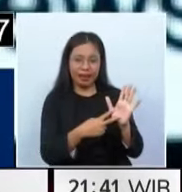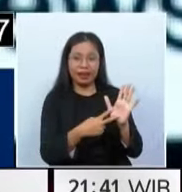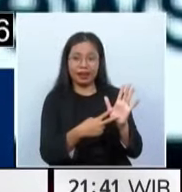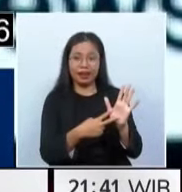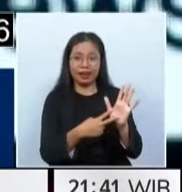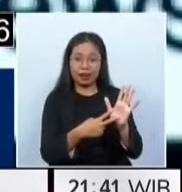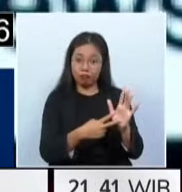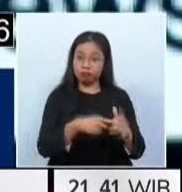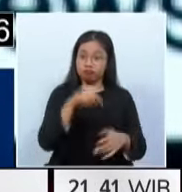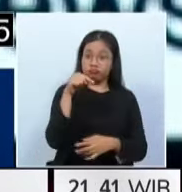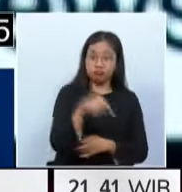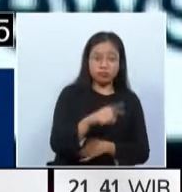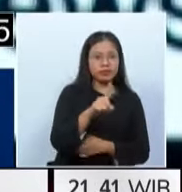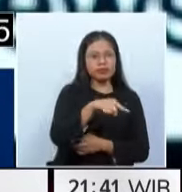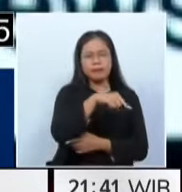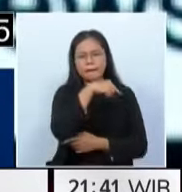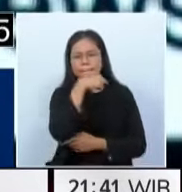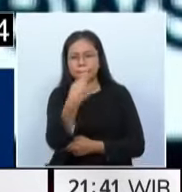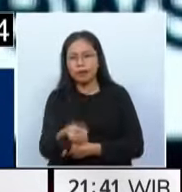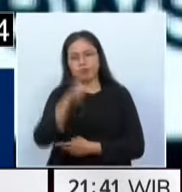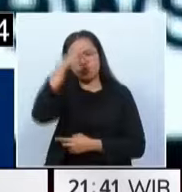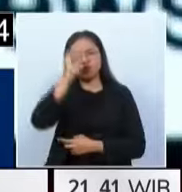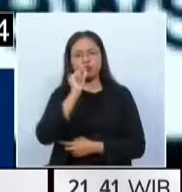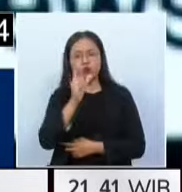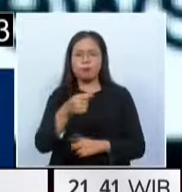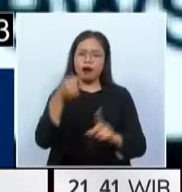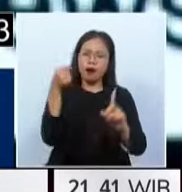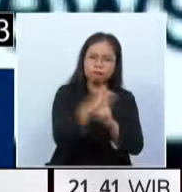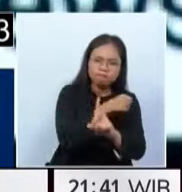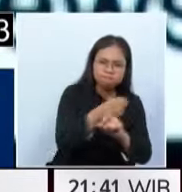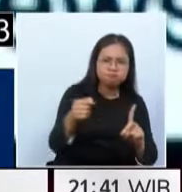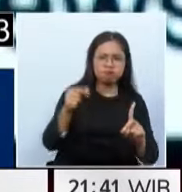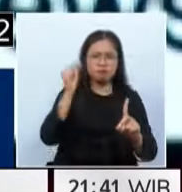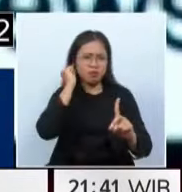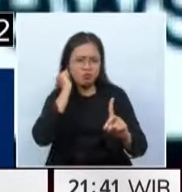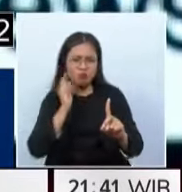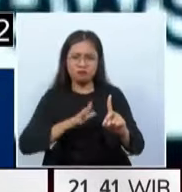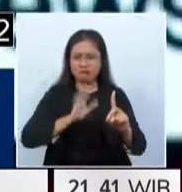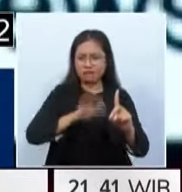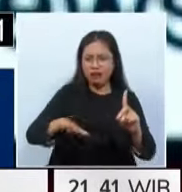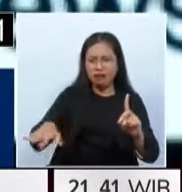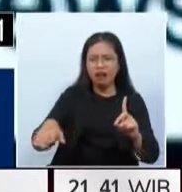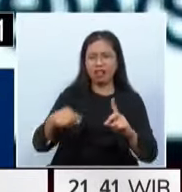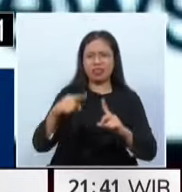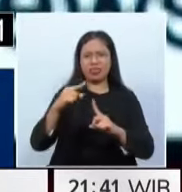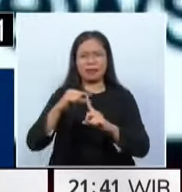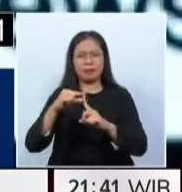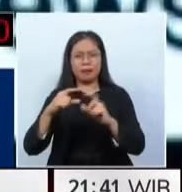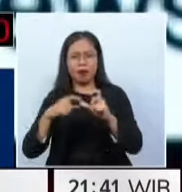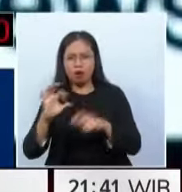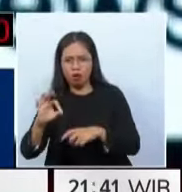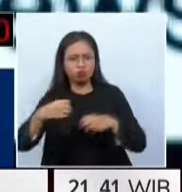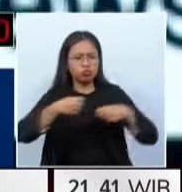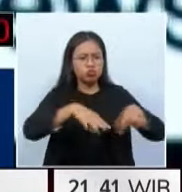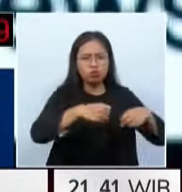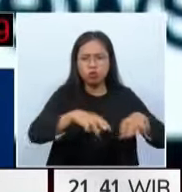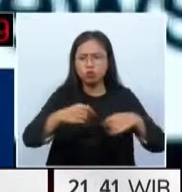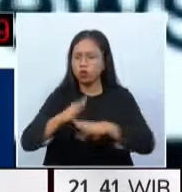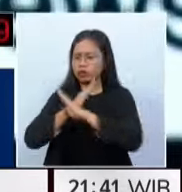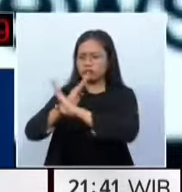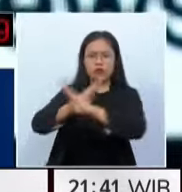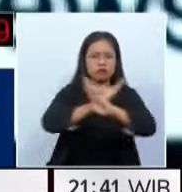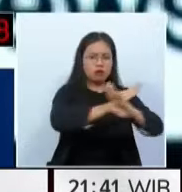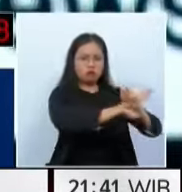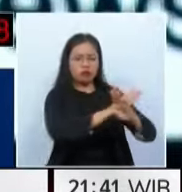Polda untuk tppo kekerasan terhadap perempuan dan anak tentu kesejahteraan prajurit dan keluarga menjadi begitu penting